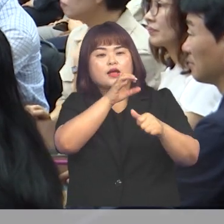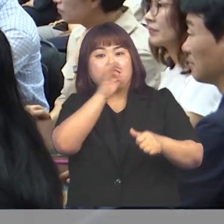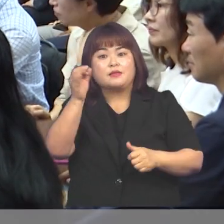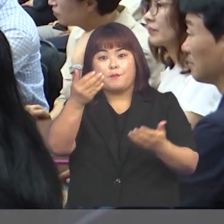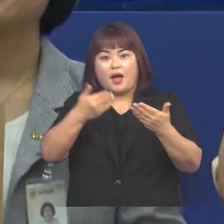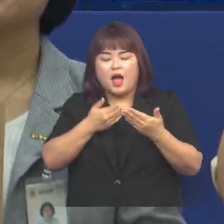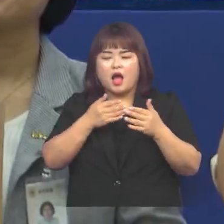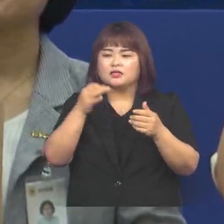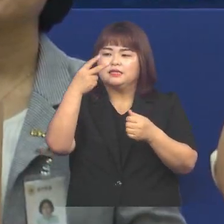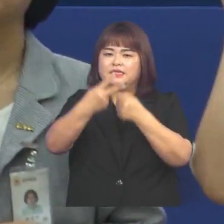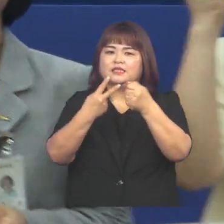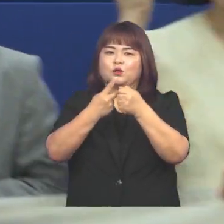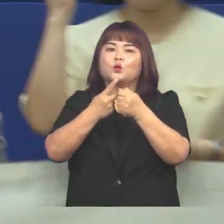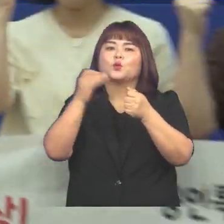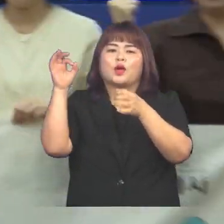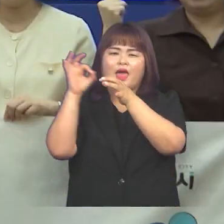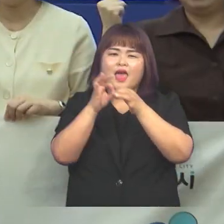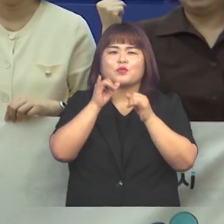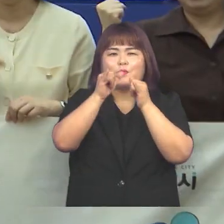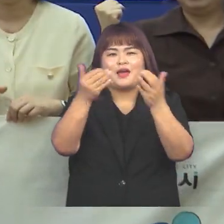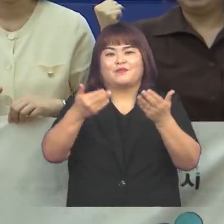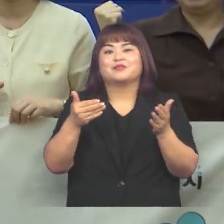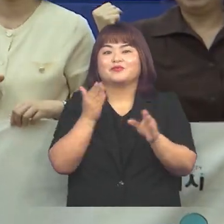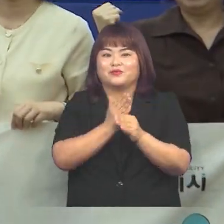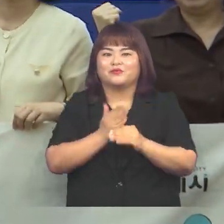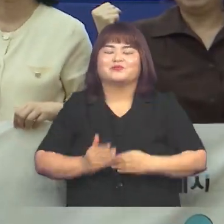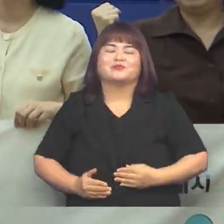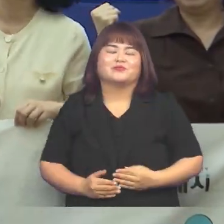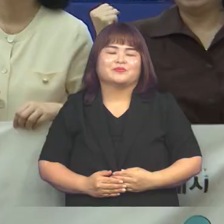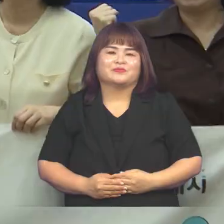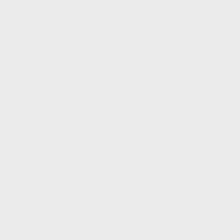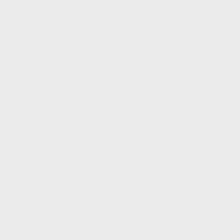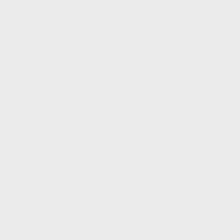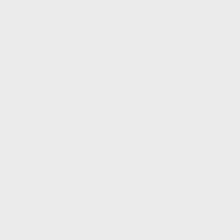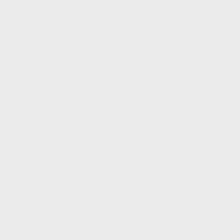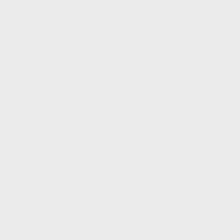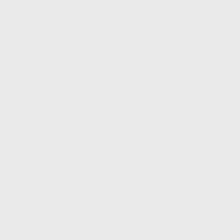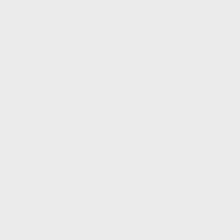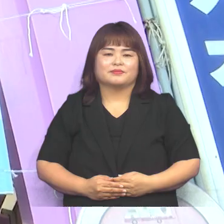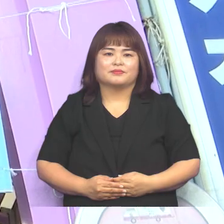인정받아 2년 연속 수상의 영예를 안았습니다.